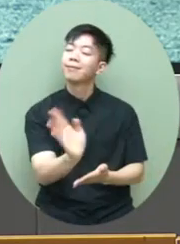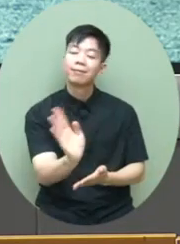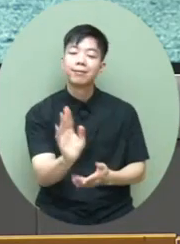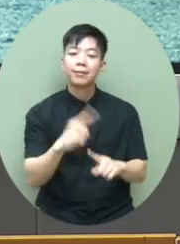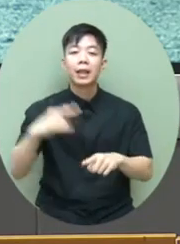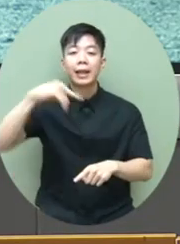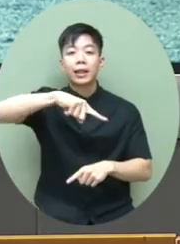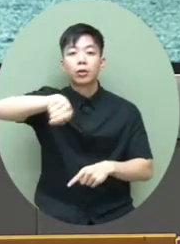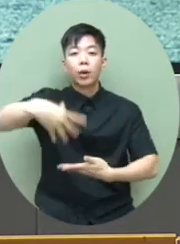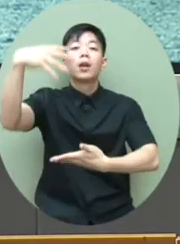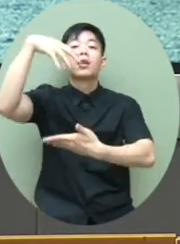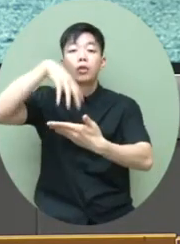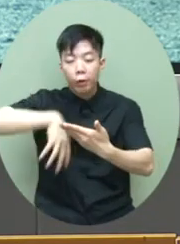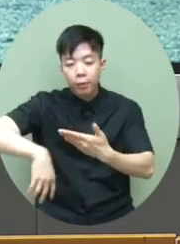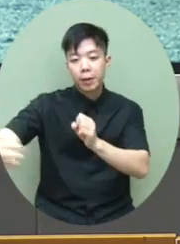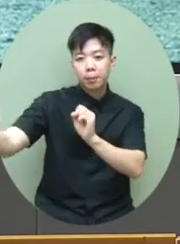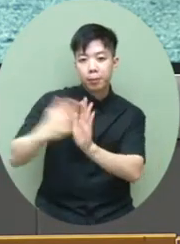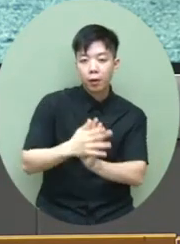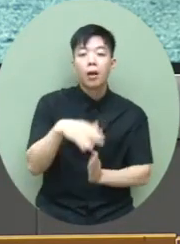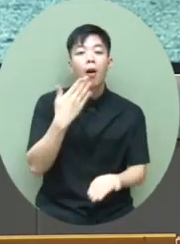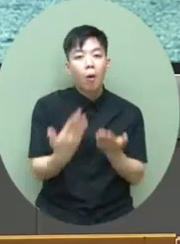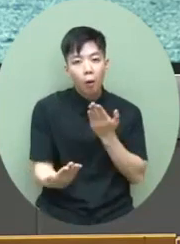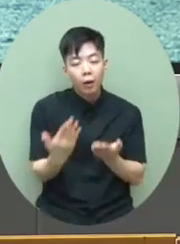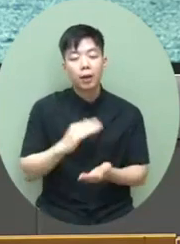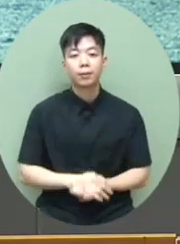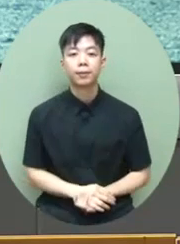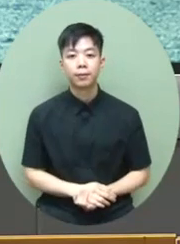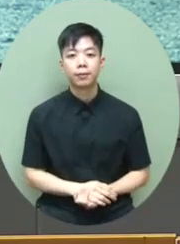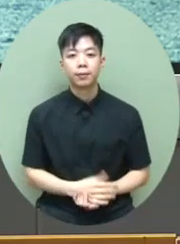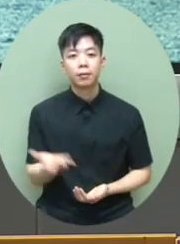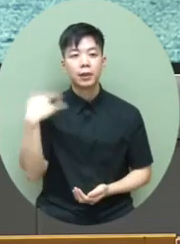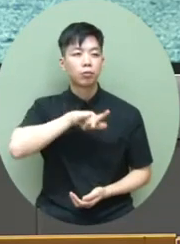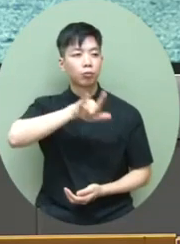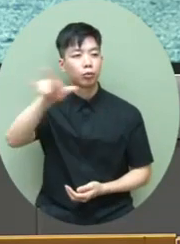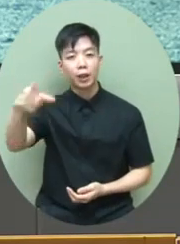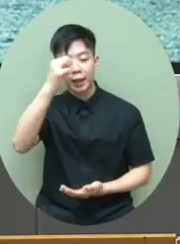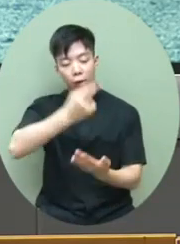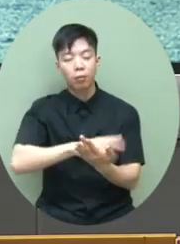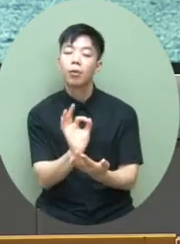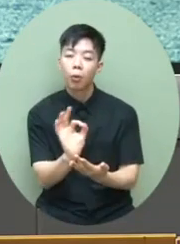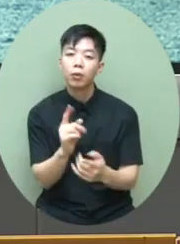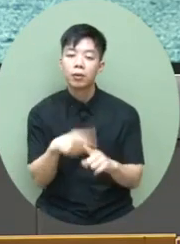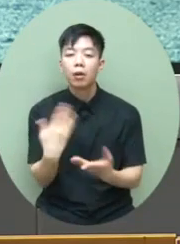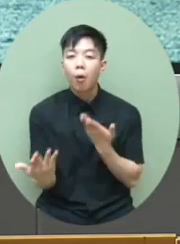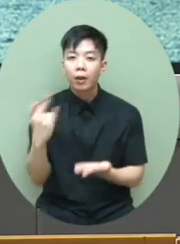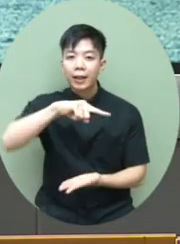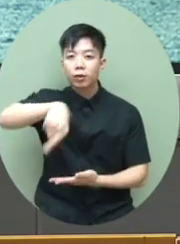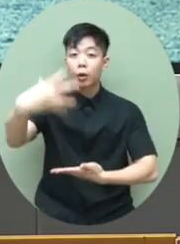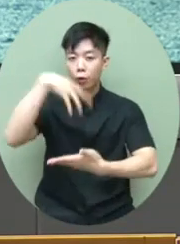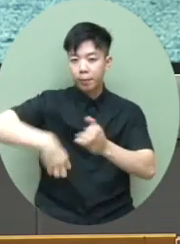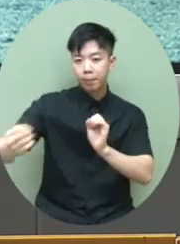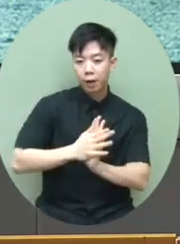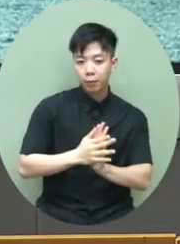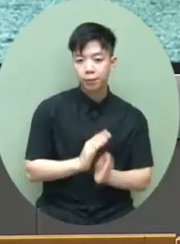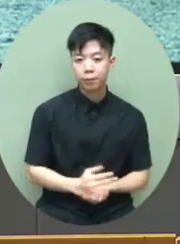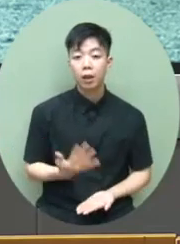是它是一個沒有外遊記錄的本地人士咁解啫。 咁佢就係暫時就懷疑係 BA 四